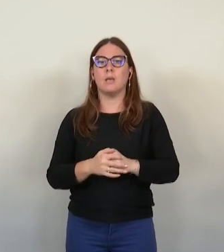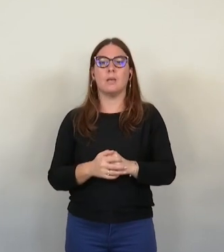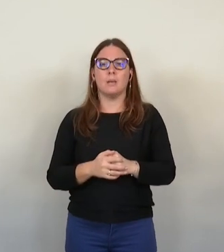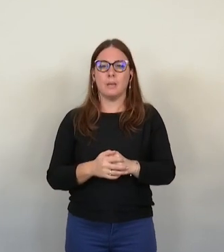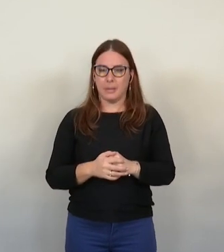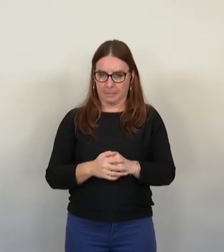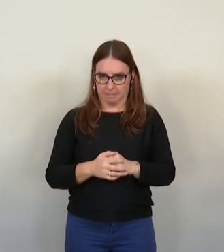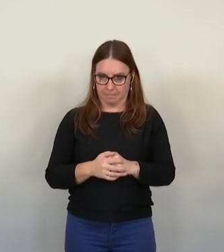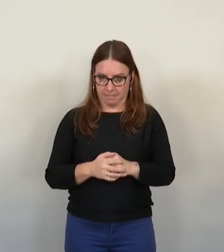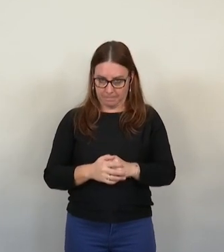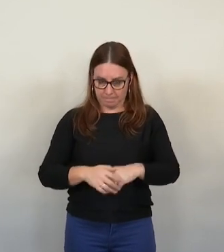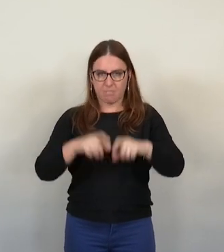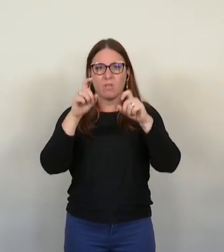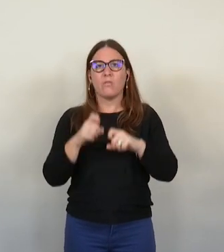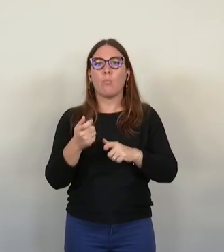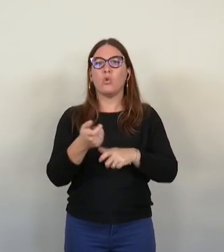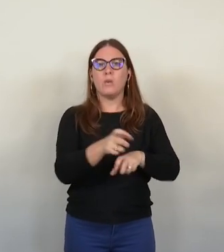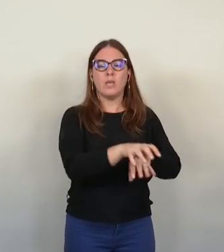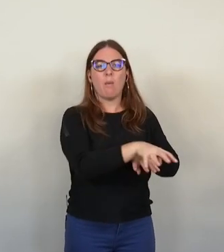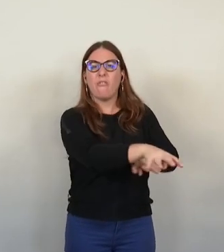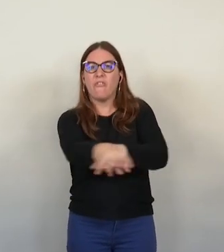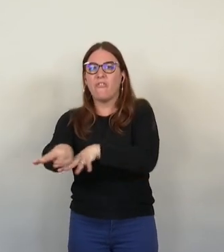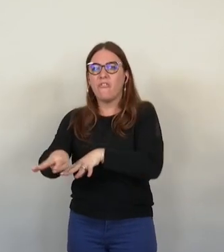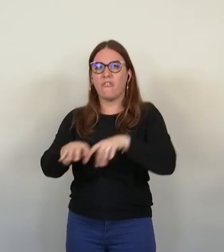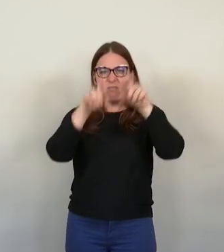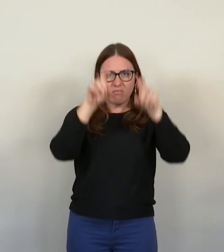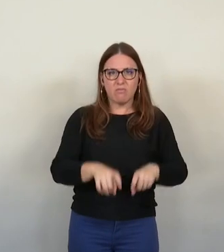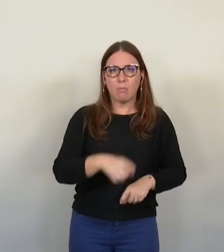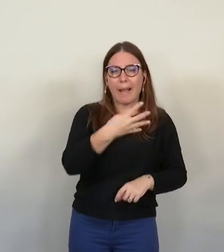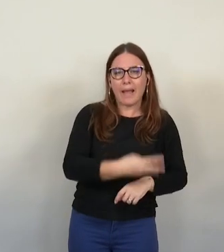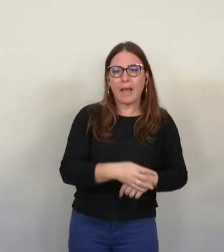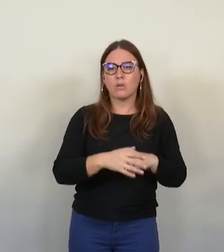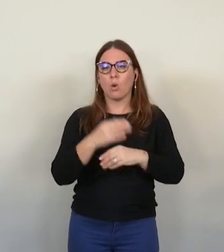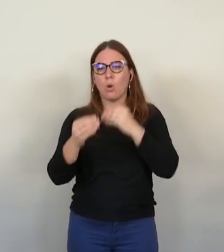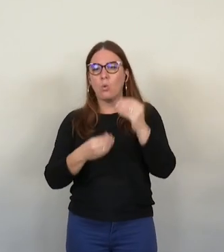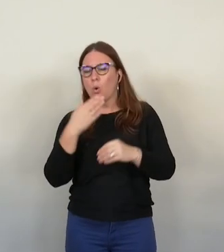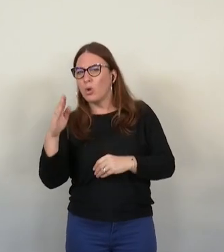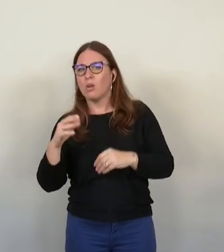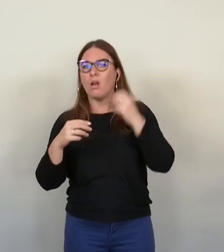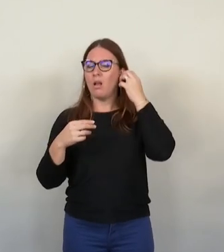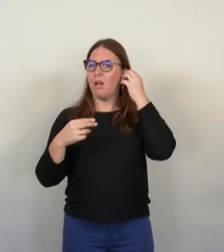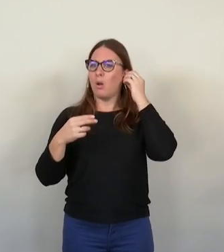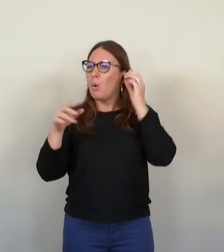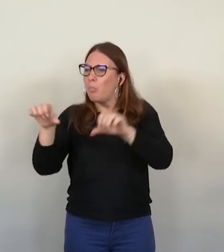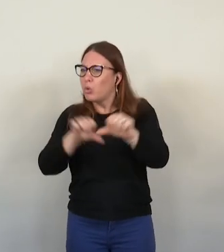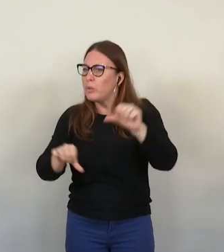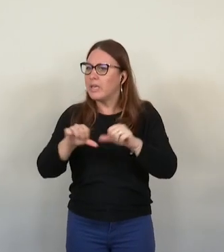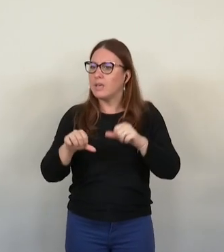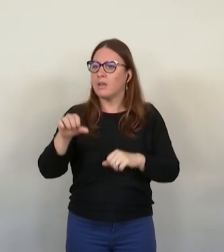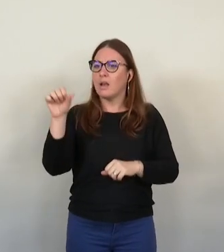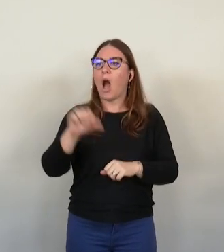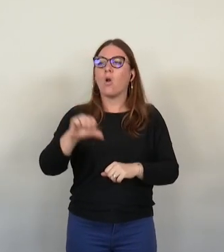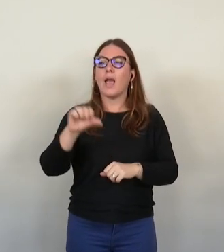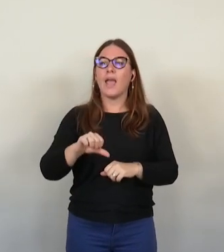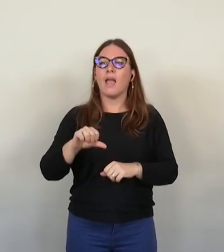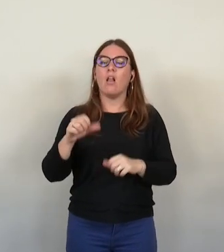quête de l'usage des produits phyosanitaire ou encore l'arrêt de l'utilisation des engrais azot et de synthèse je fais partie des des rares députés de